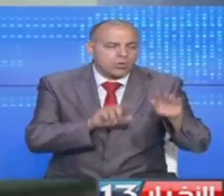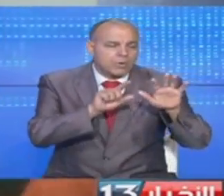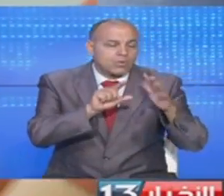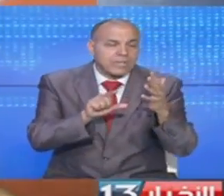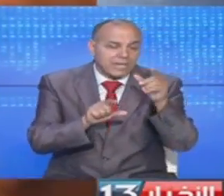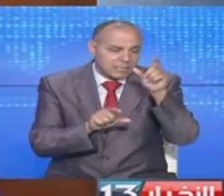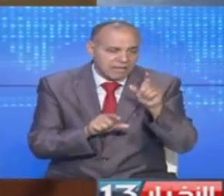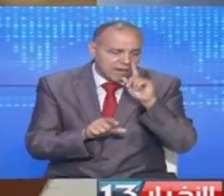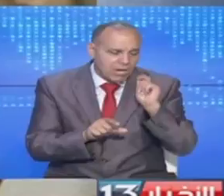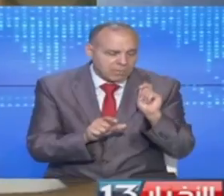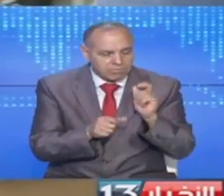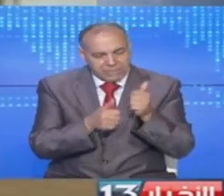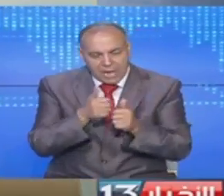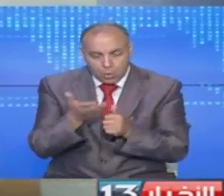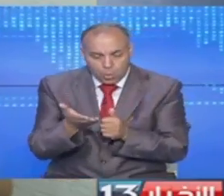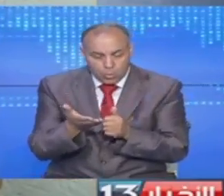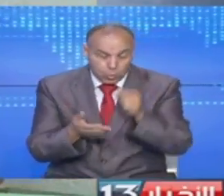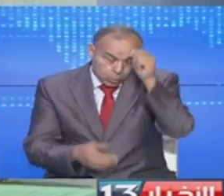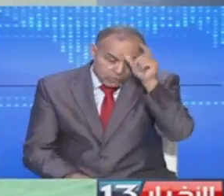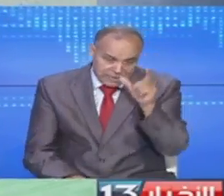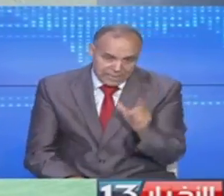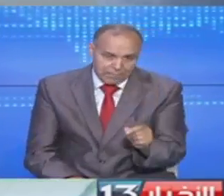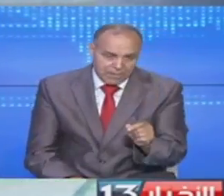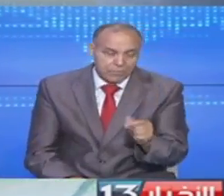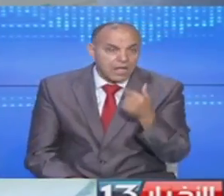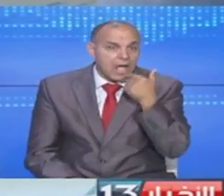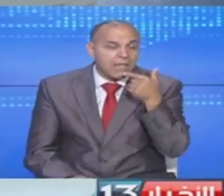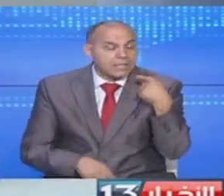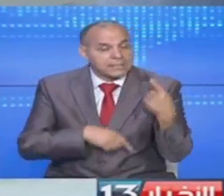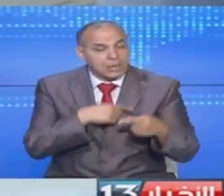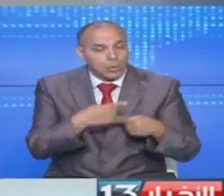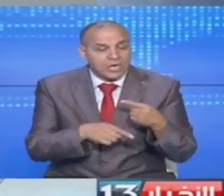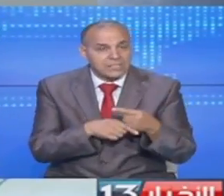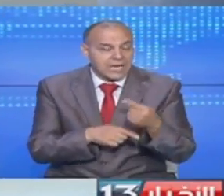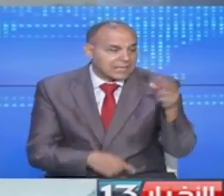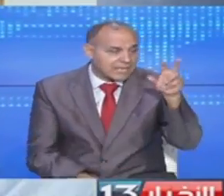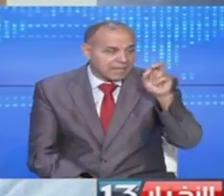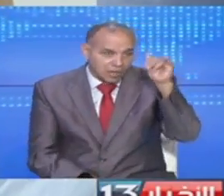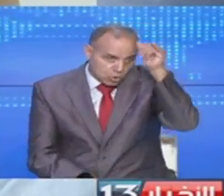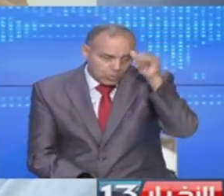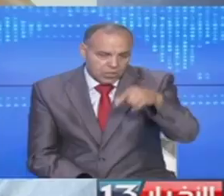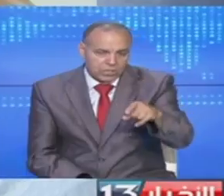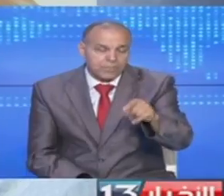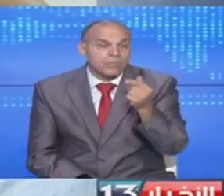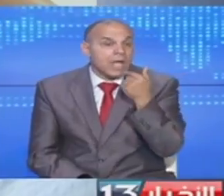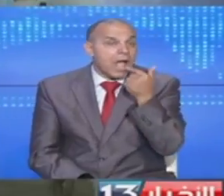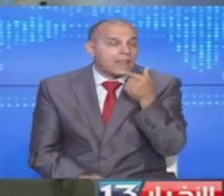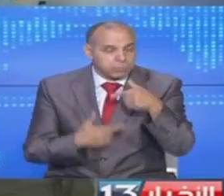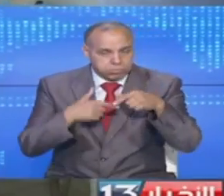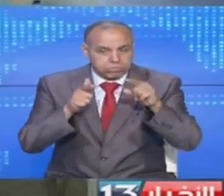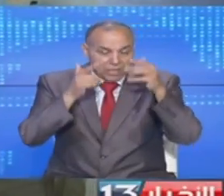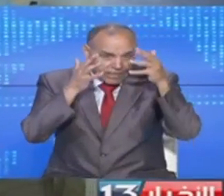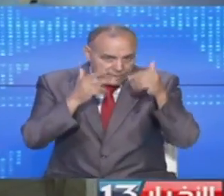41478 تلميذا وتلميذة بكامل تراب الجمهورية تتواصل حتى 30 من جويليا الجاري، ليعلن